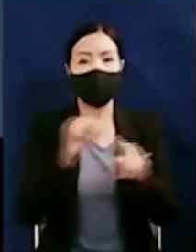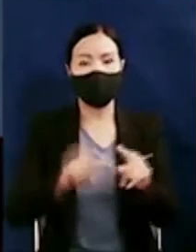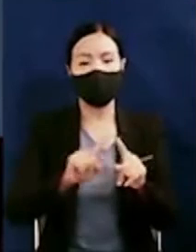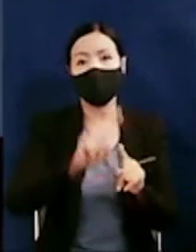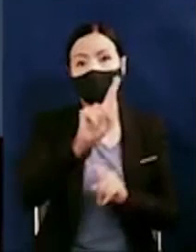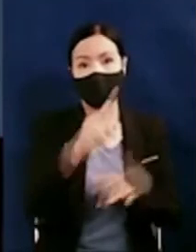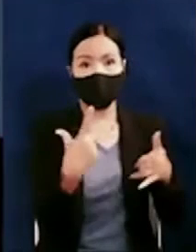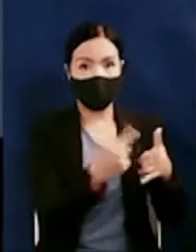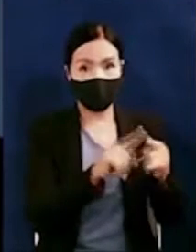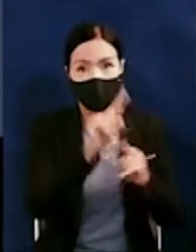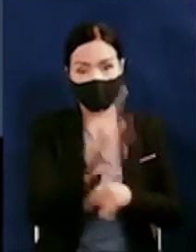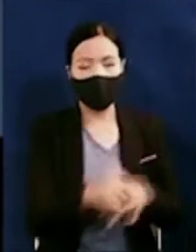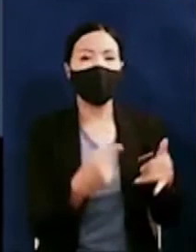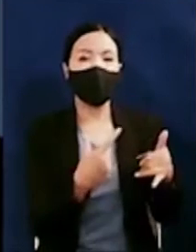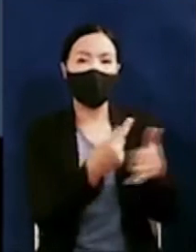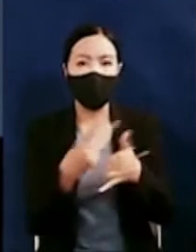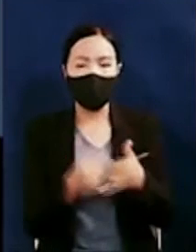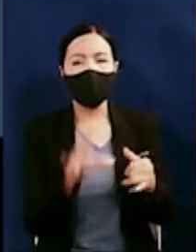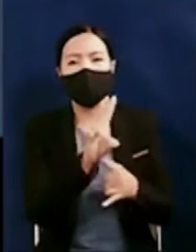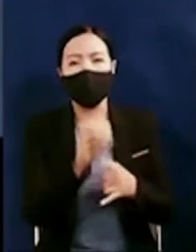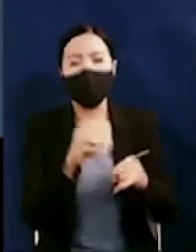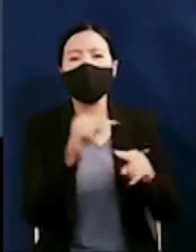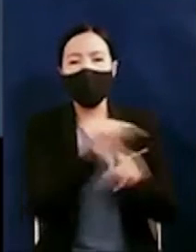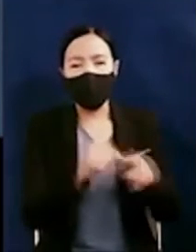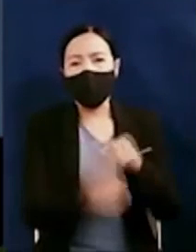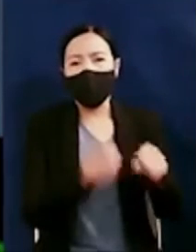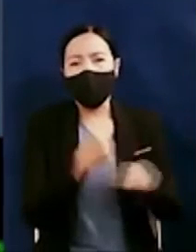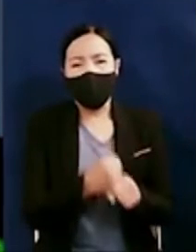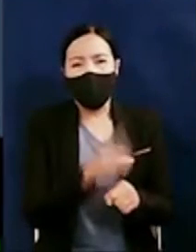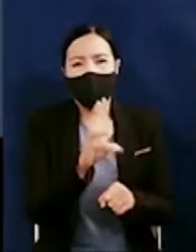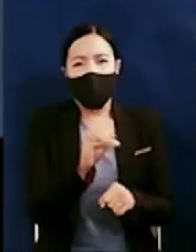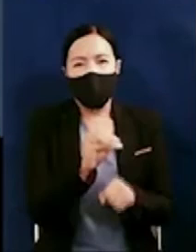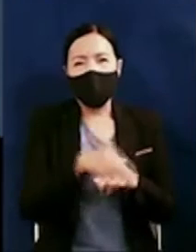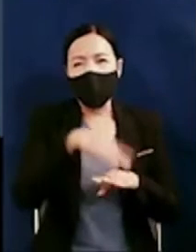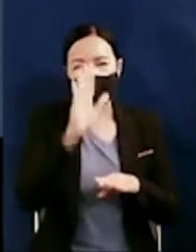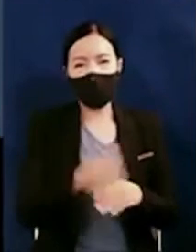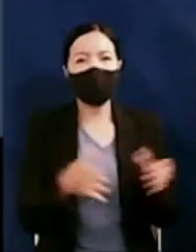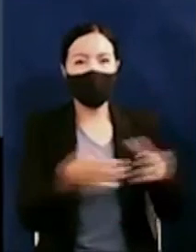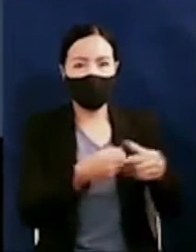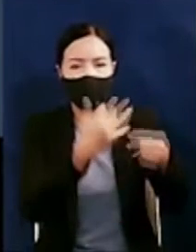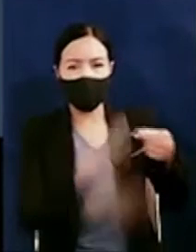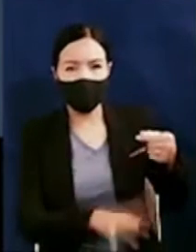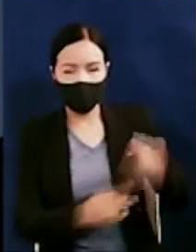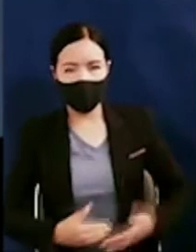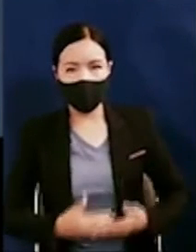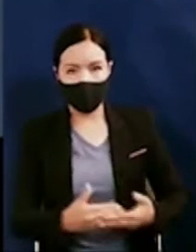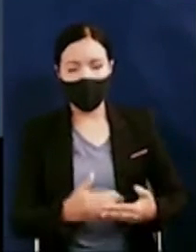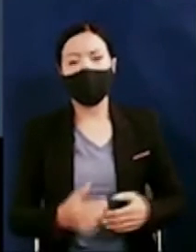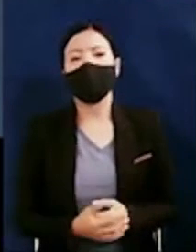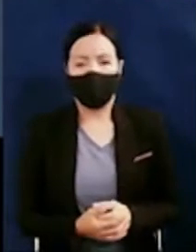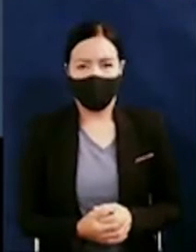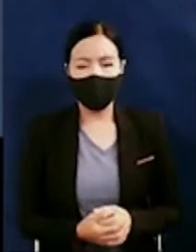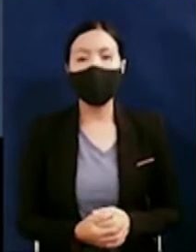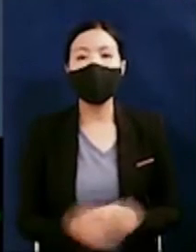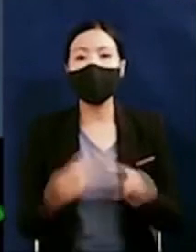เดือนกันยายนนะครับเดือนนี้นะตั้งเป้าว่าจะมากกว่าหรือเท่ากับ 70%ของเข็มที่ 1นะเข็มที่